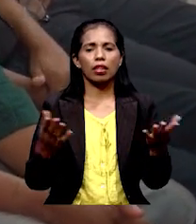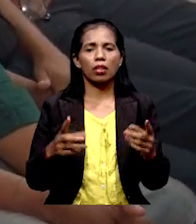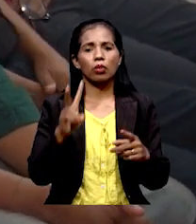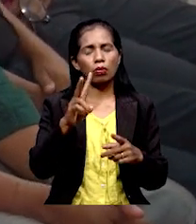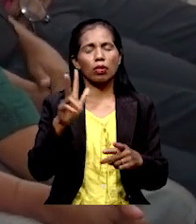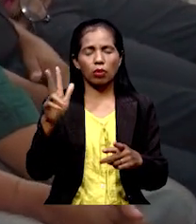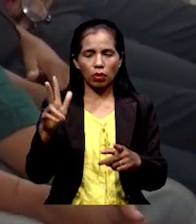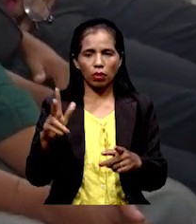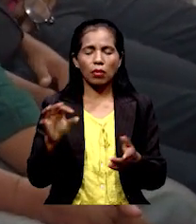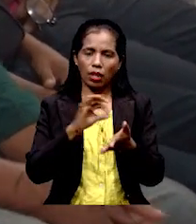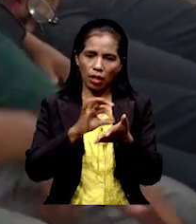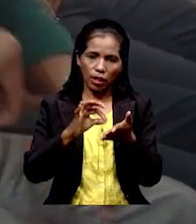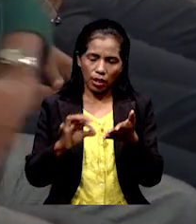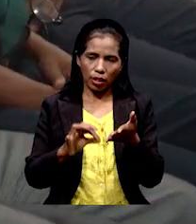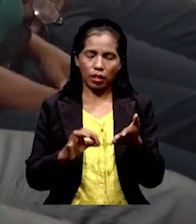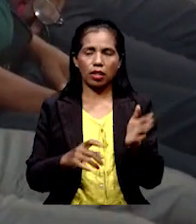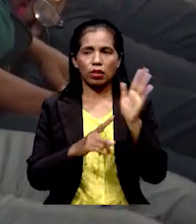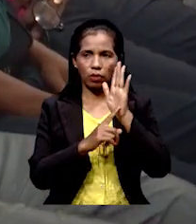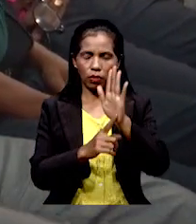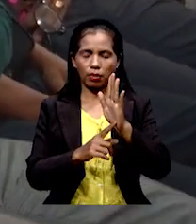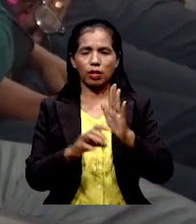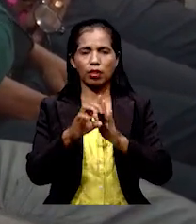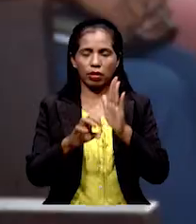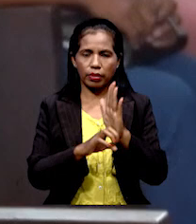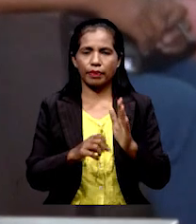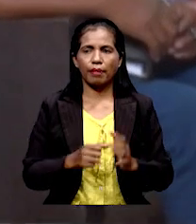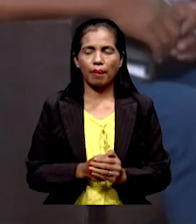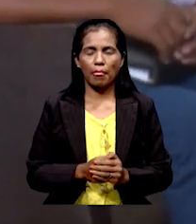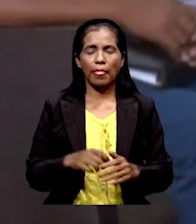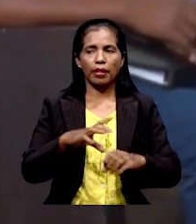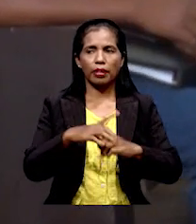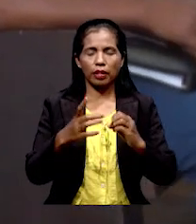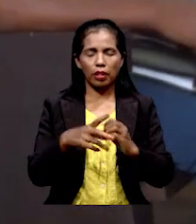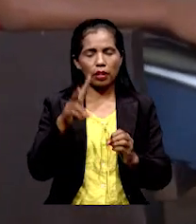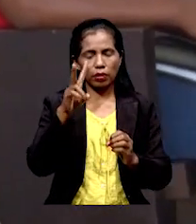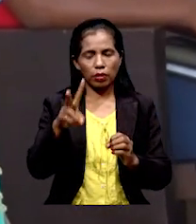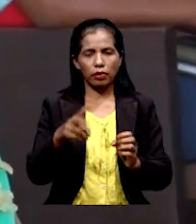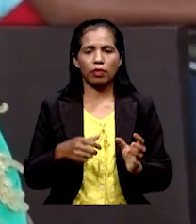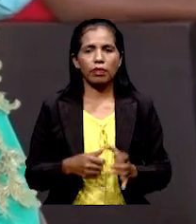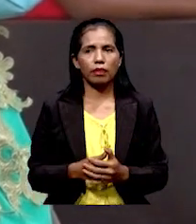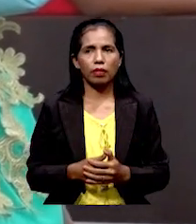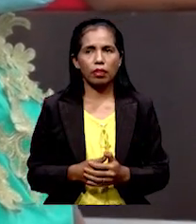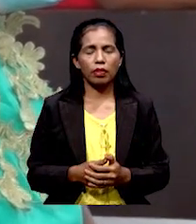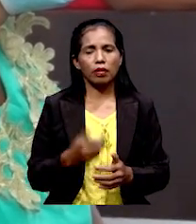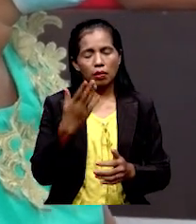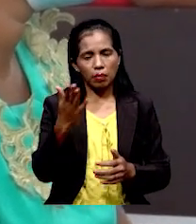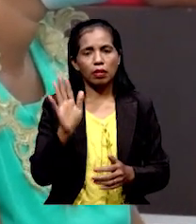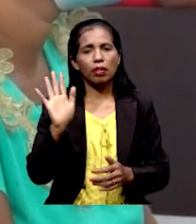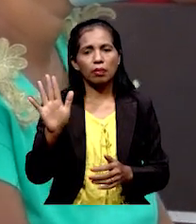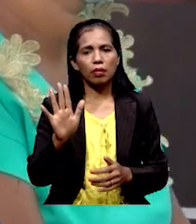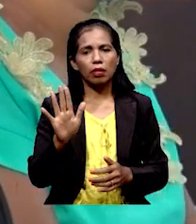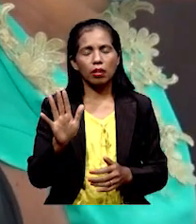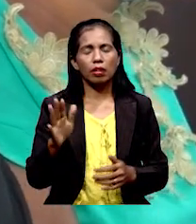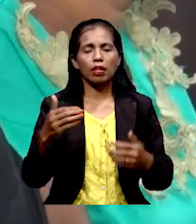yang saya kata dekat hari rai dua karena saya rai dua itu buat saya itu saya sudah pernah itu buat rai ini dua hira tiga